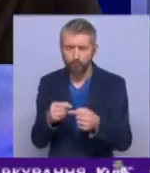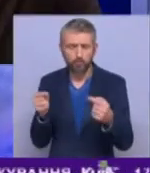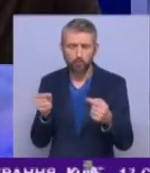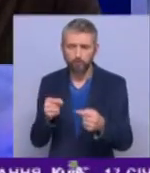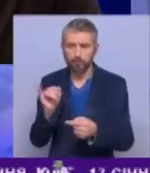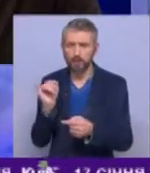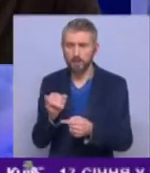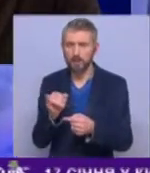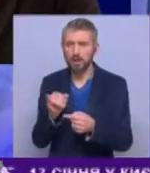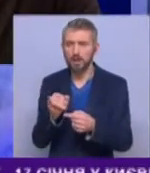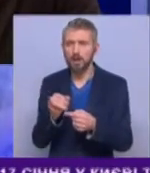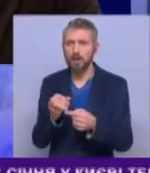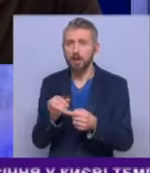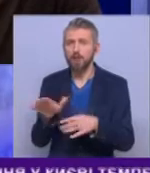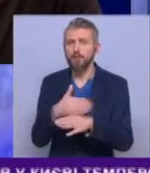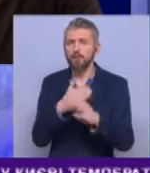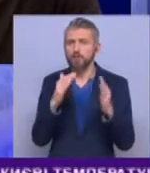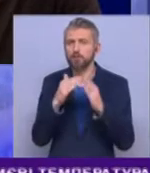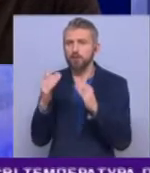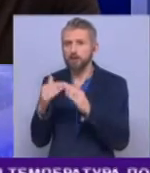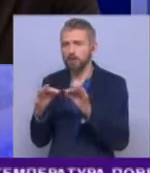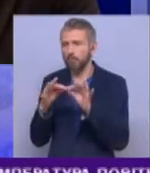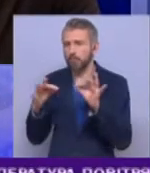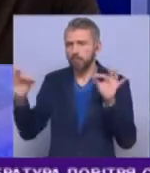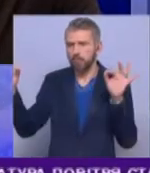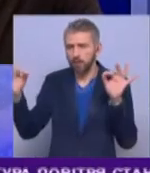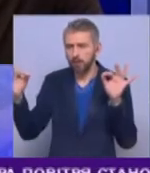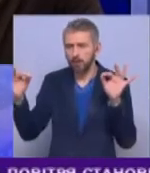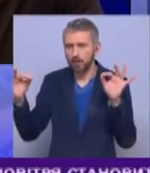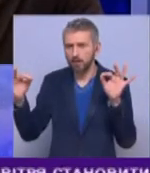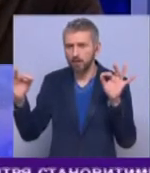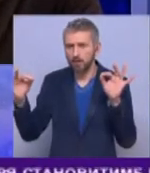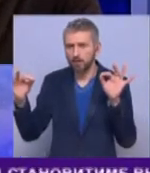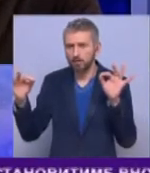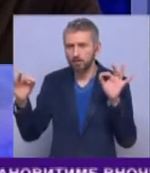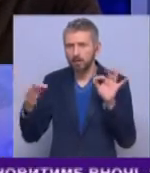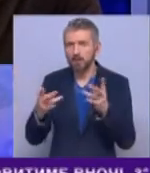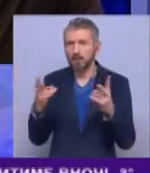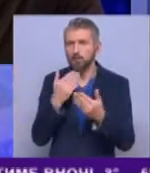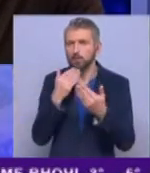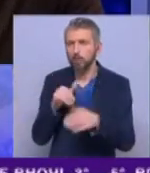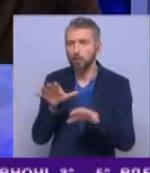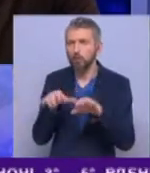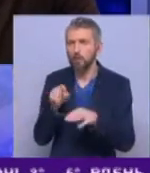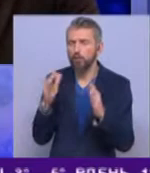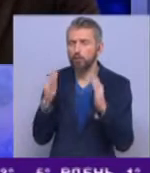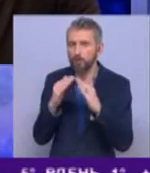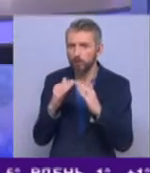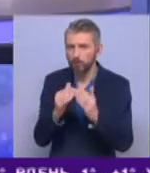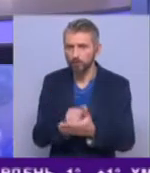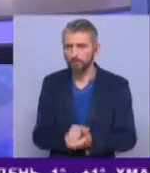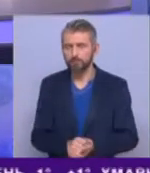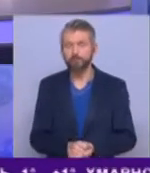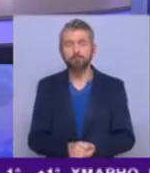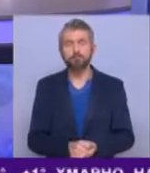І розтяжка між будинками, для того, щоб крутити болта, на нього крючок, а на нього повішати розтяжку, треба спитати у голови цього будинку. А,